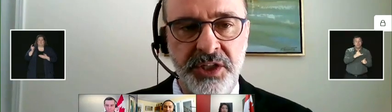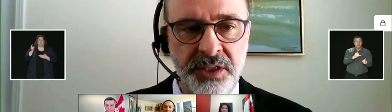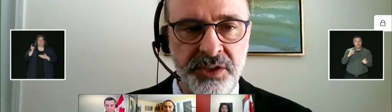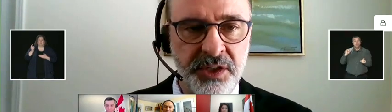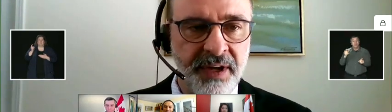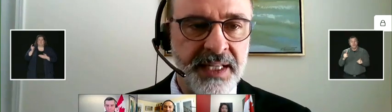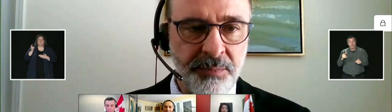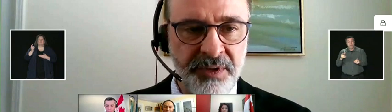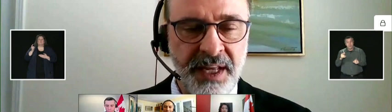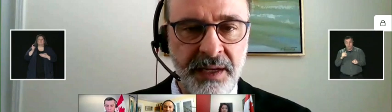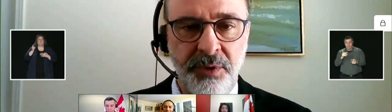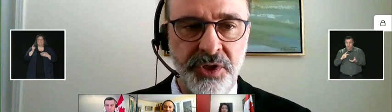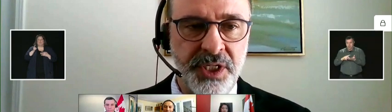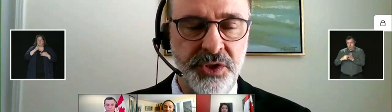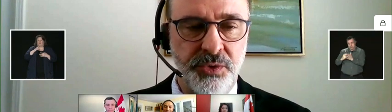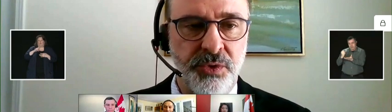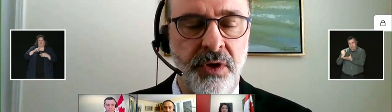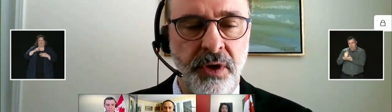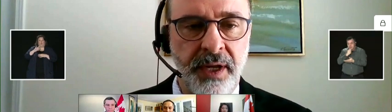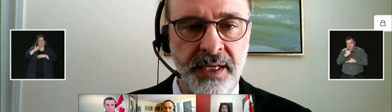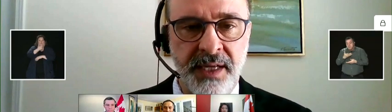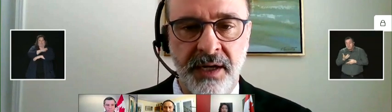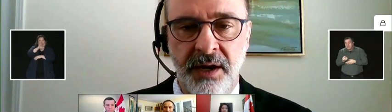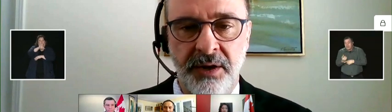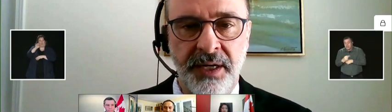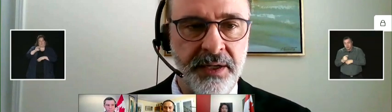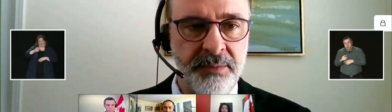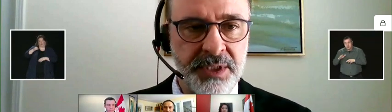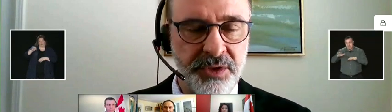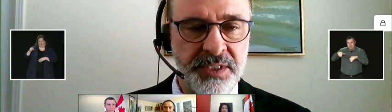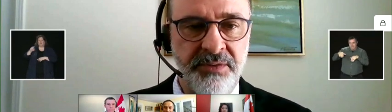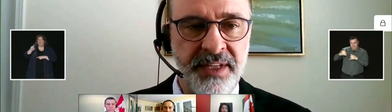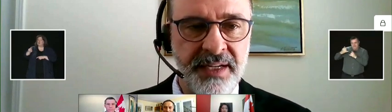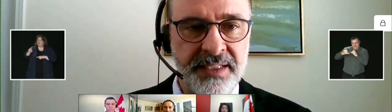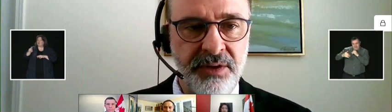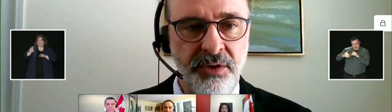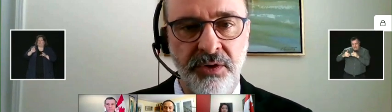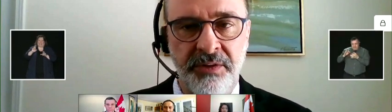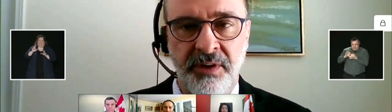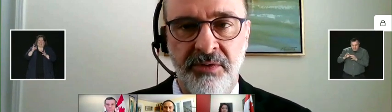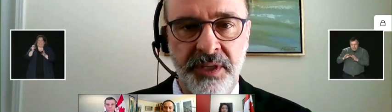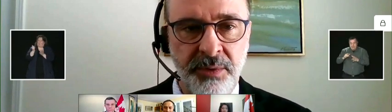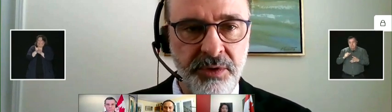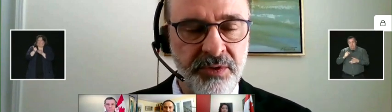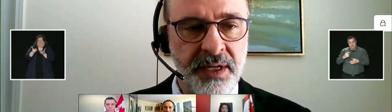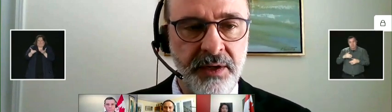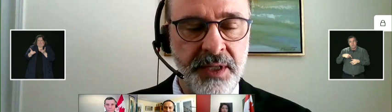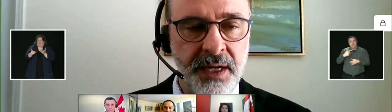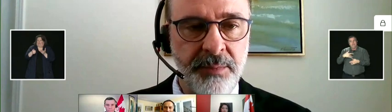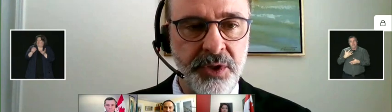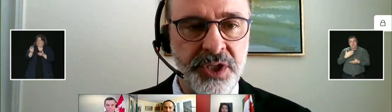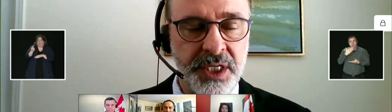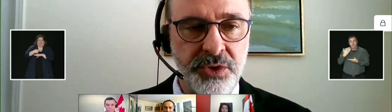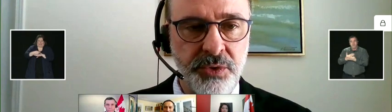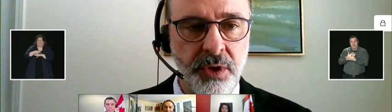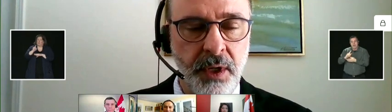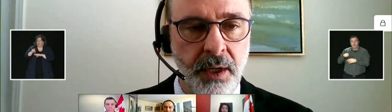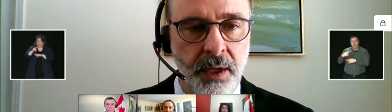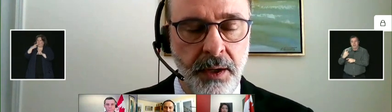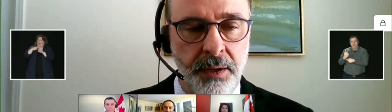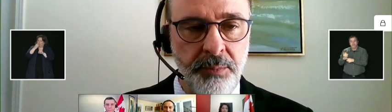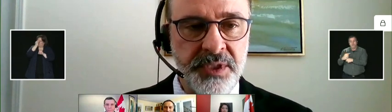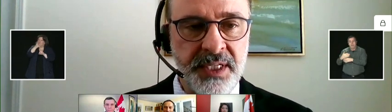Johnson & Johnson devrait être approuvé dans les prochains jours. Il reste encore là, quelques petites choses à finaliser, donc on devrait avoir des bonnes nouvelles dans les prochains